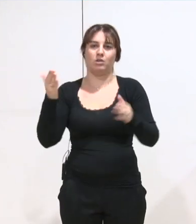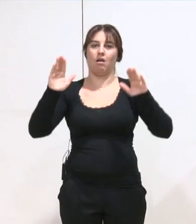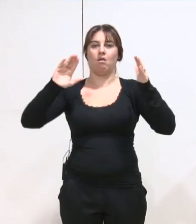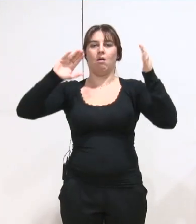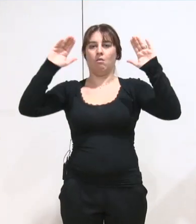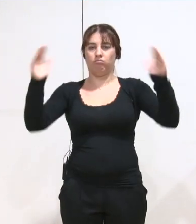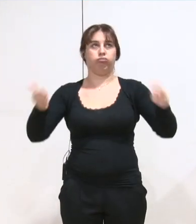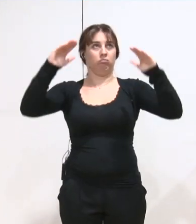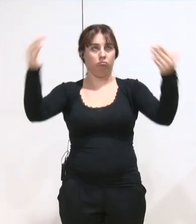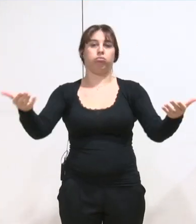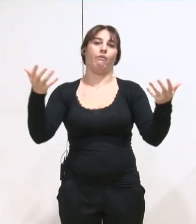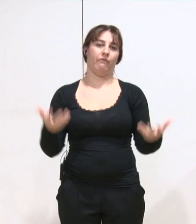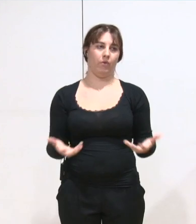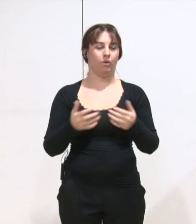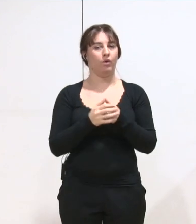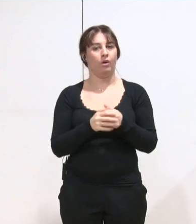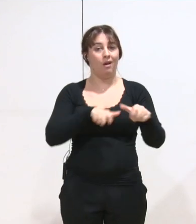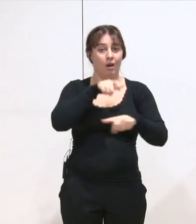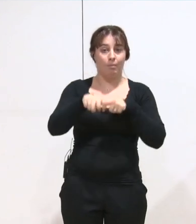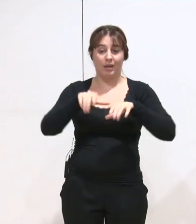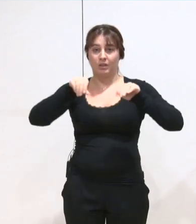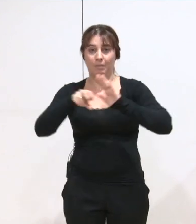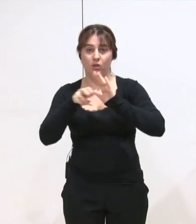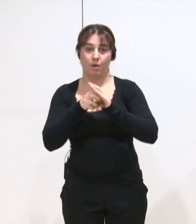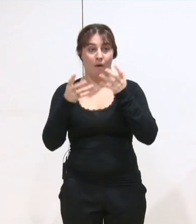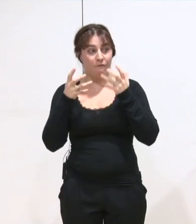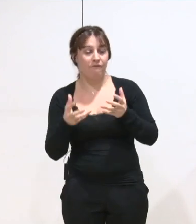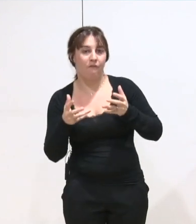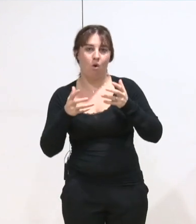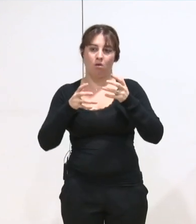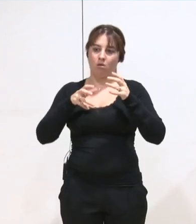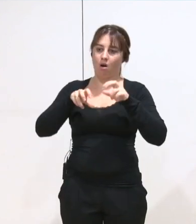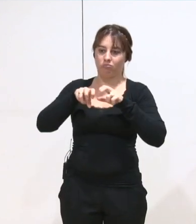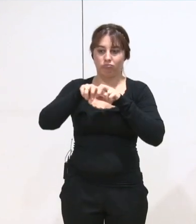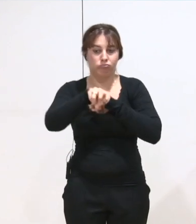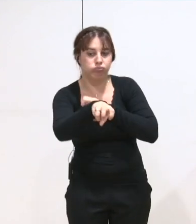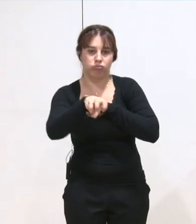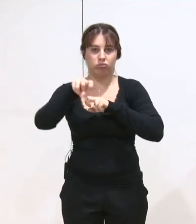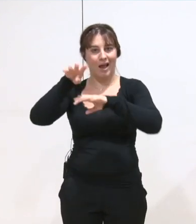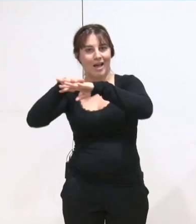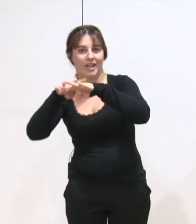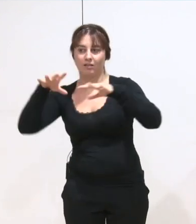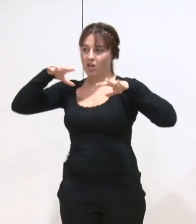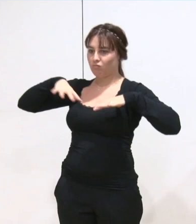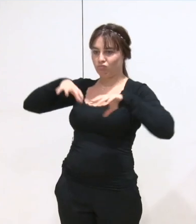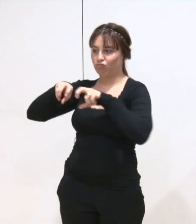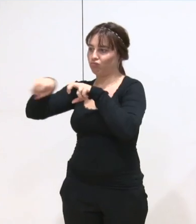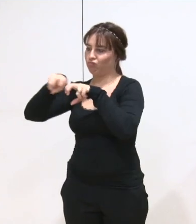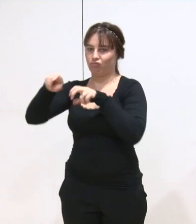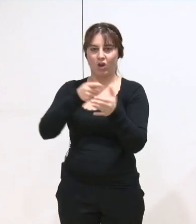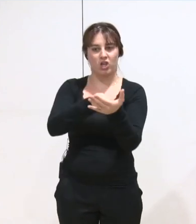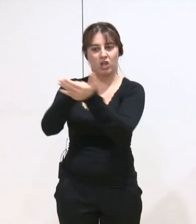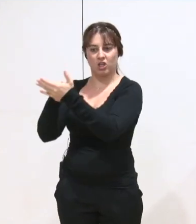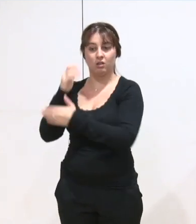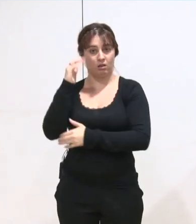donner aux habitants envie de sortir de chez eux, envie de venir faire leurs achats dans le quartier. C'est l'un des chantiers des assises,